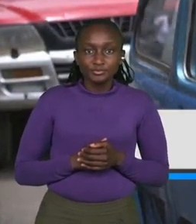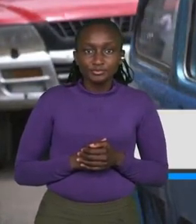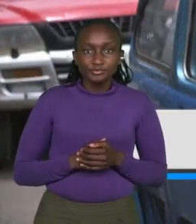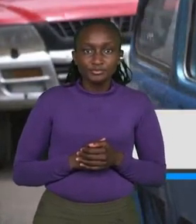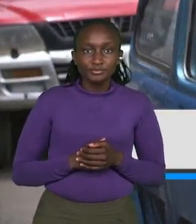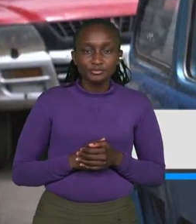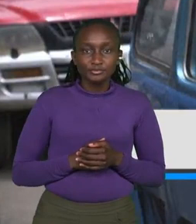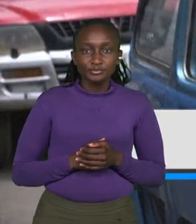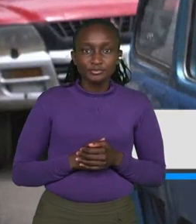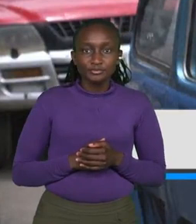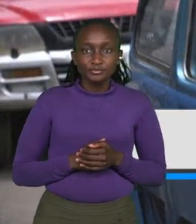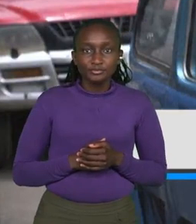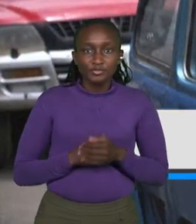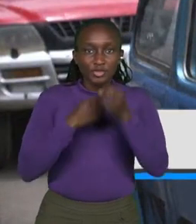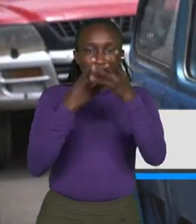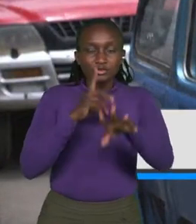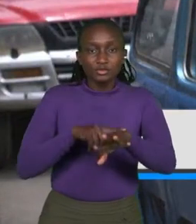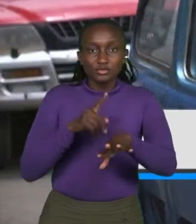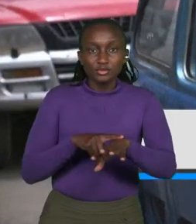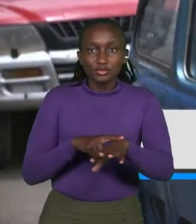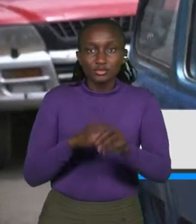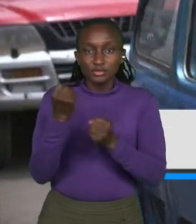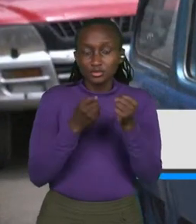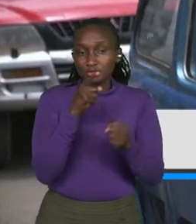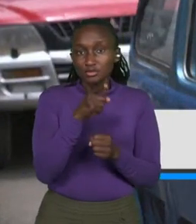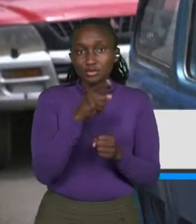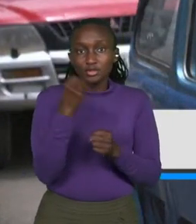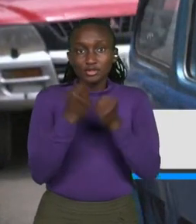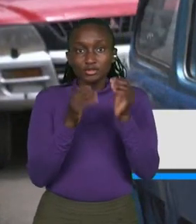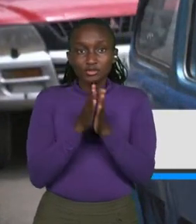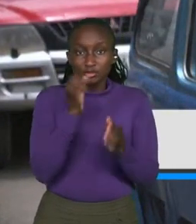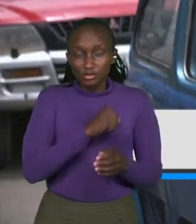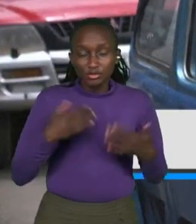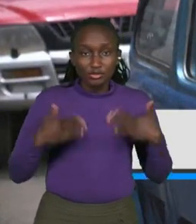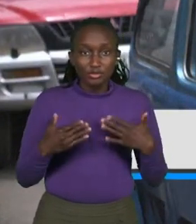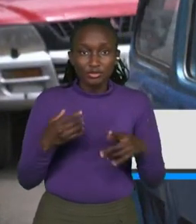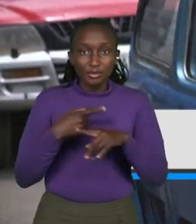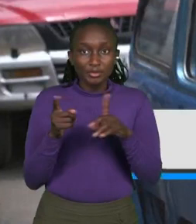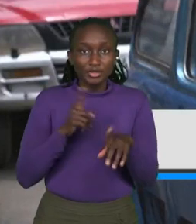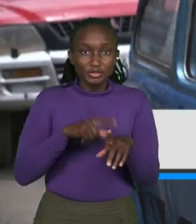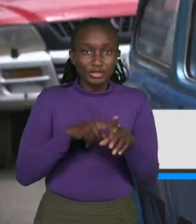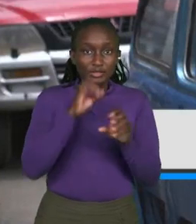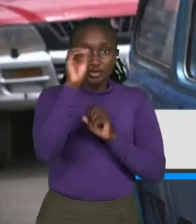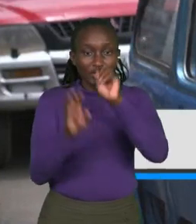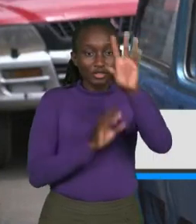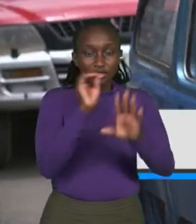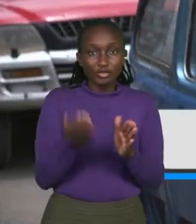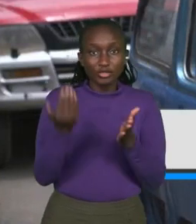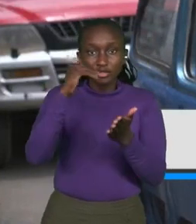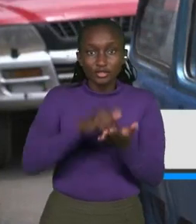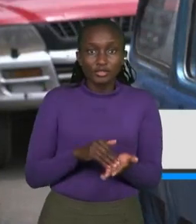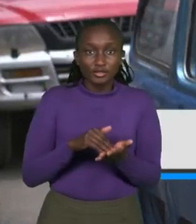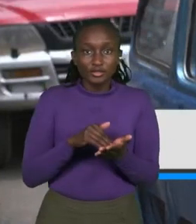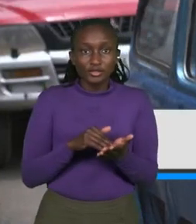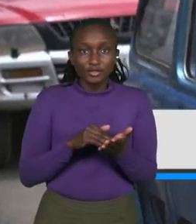ማለት አባቶቻችን ነው የተላልክ ሰዎች Most of the time Volkswagen Beetles are driven by older people, but when they are customized and pimped like this,